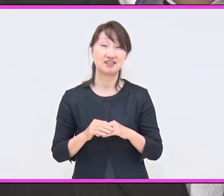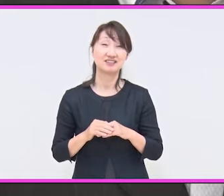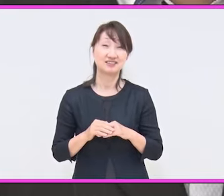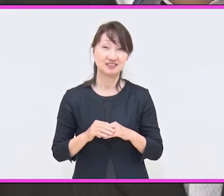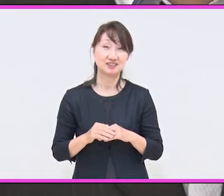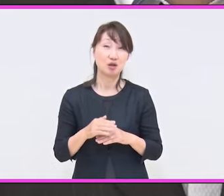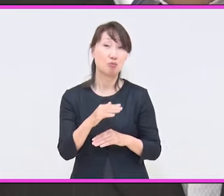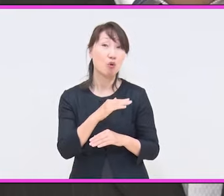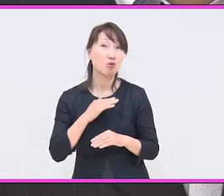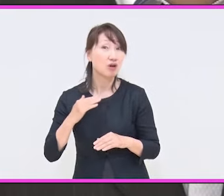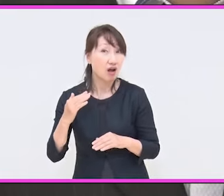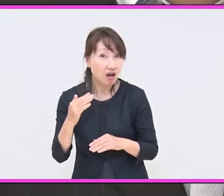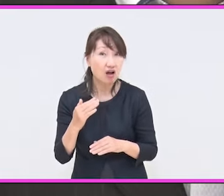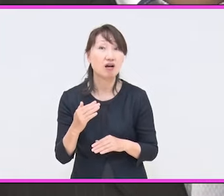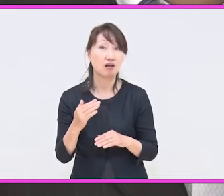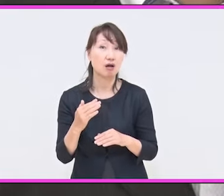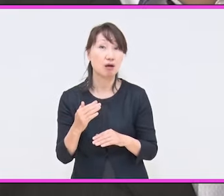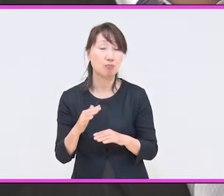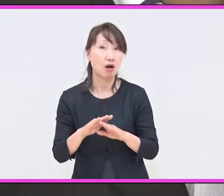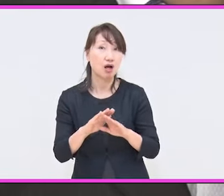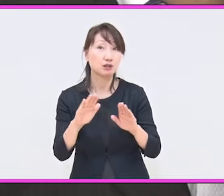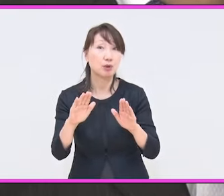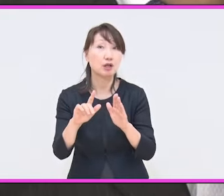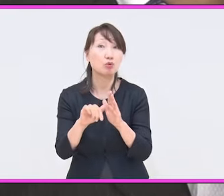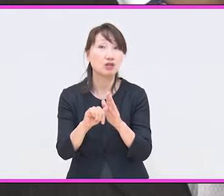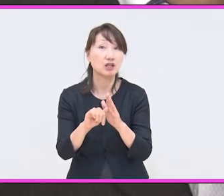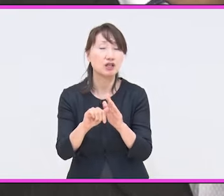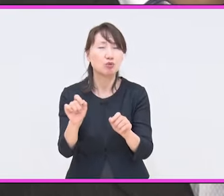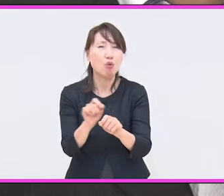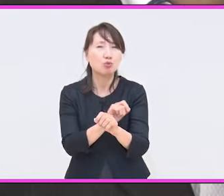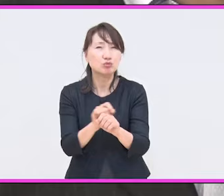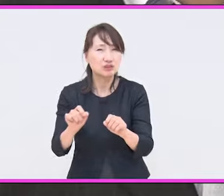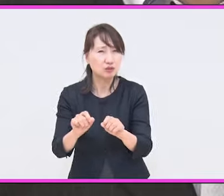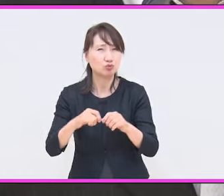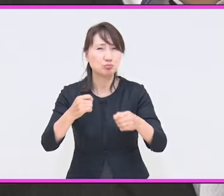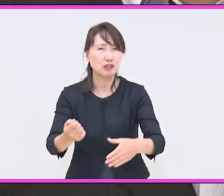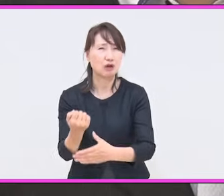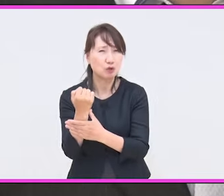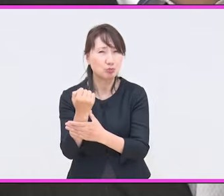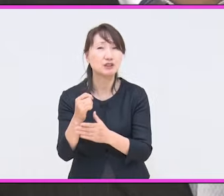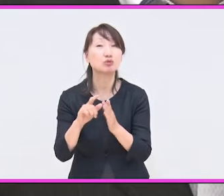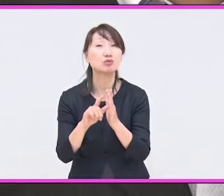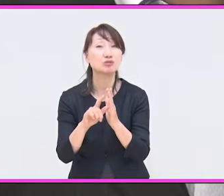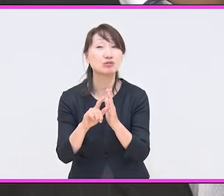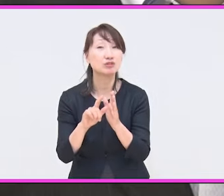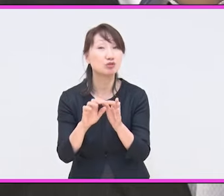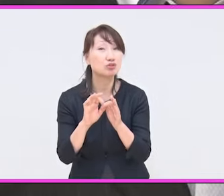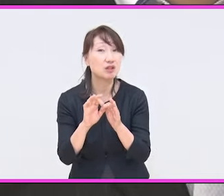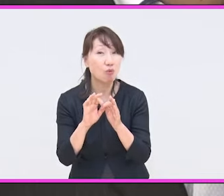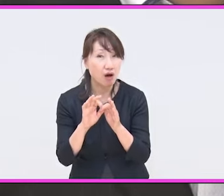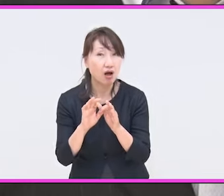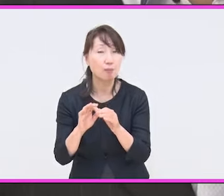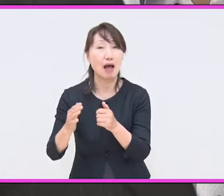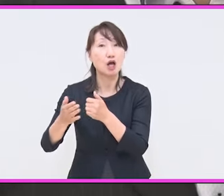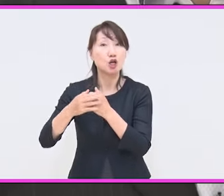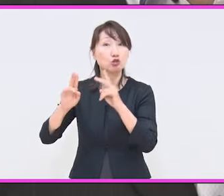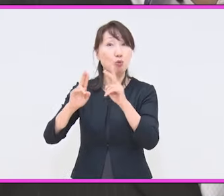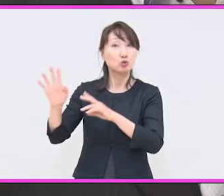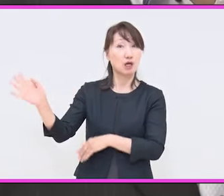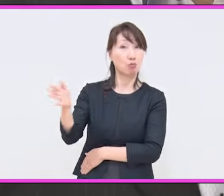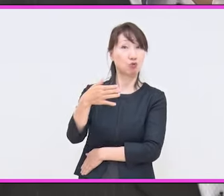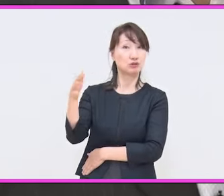スポーツに対してのものっていうのは特にラグビーに関してはそのほぼスポンサーもいない状態で始めて